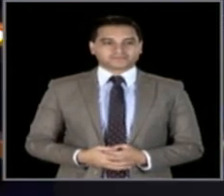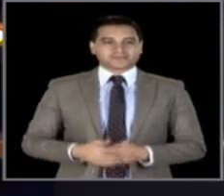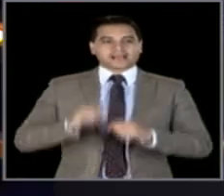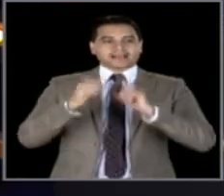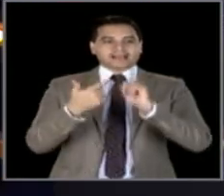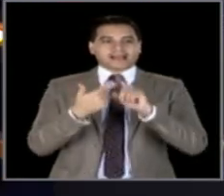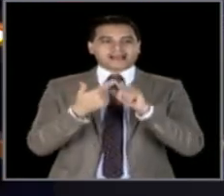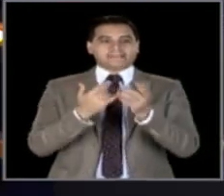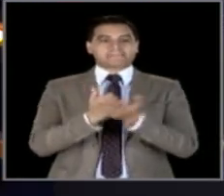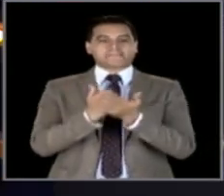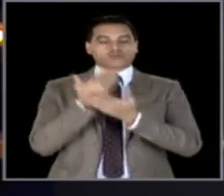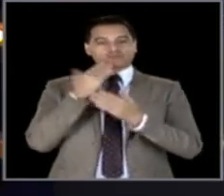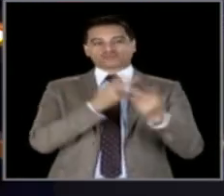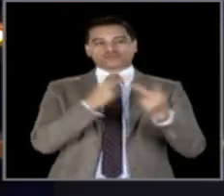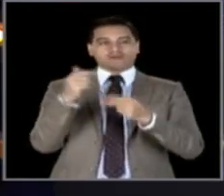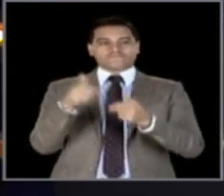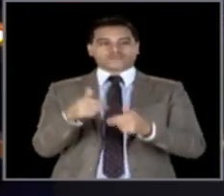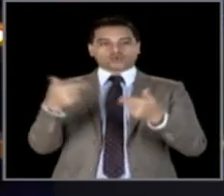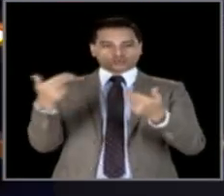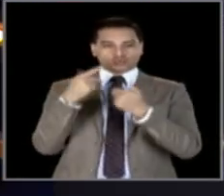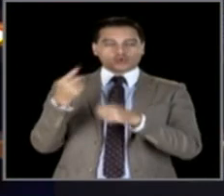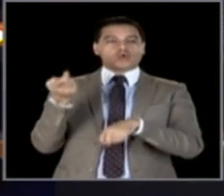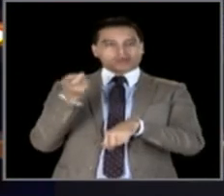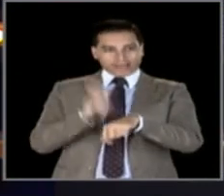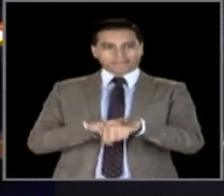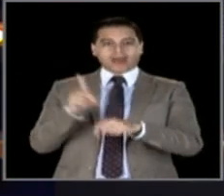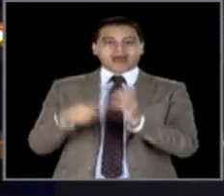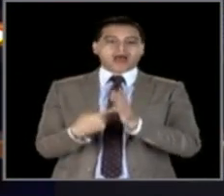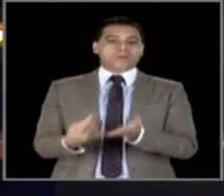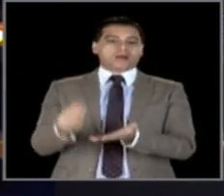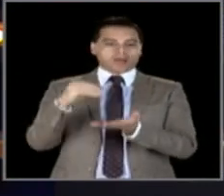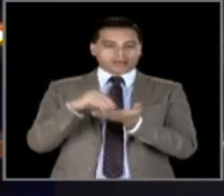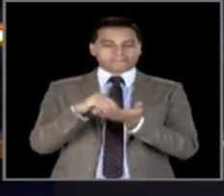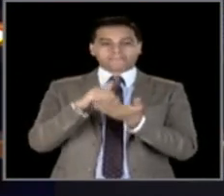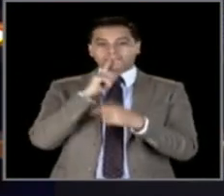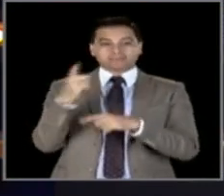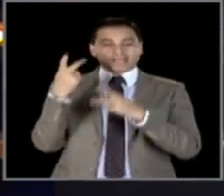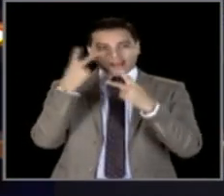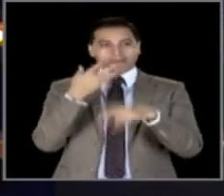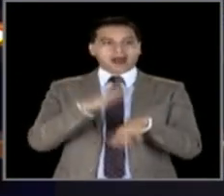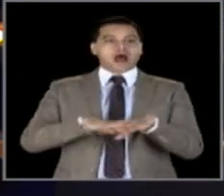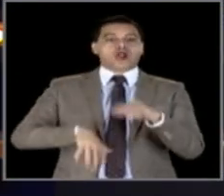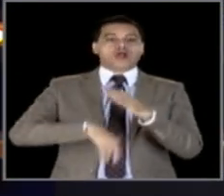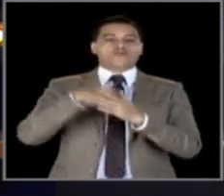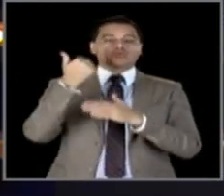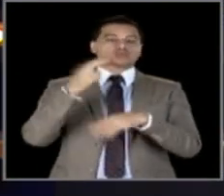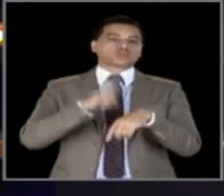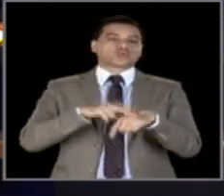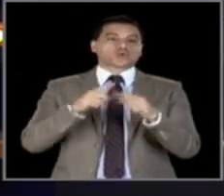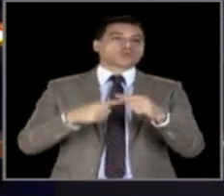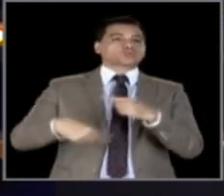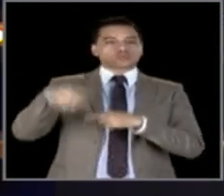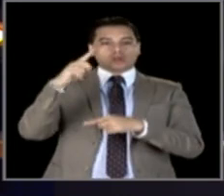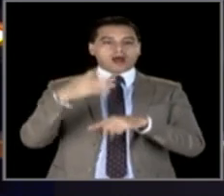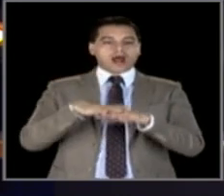أما المدرسة التانية واللي مشرفانا في الاستوديو، هم كمان بيشاركوا لأول مرة، حلمهم الفوز والوصول إلى دور